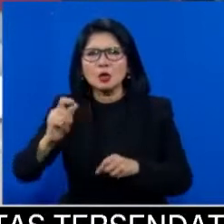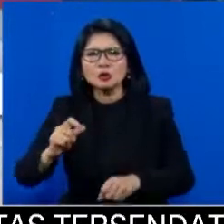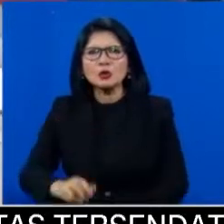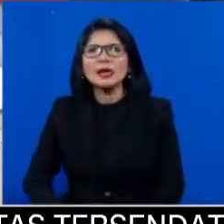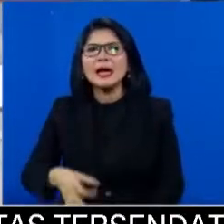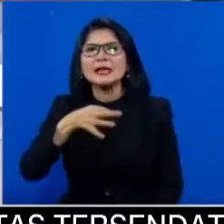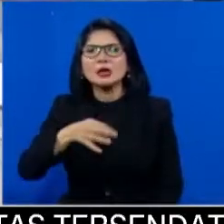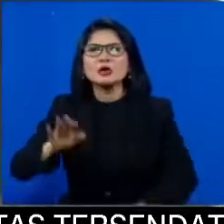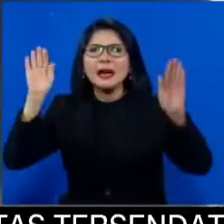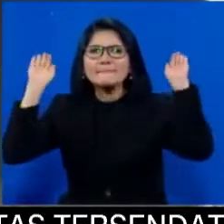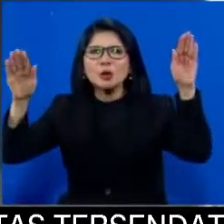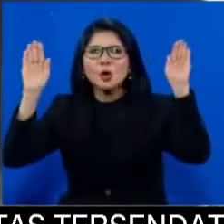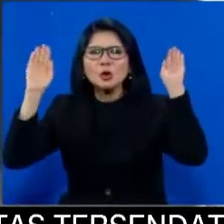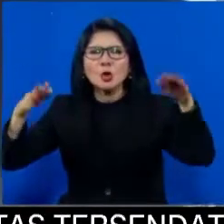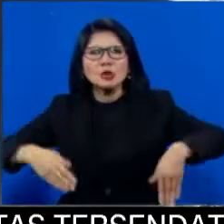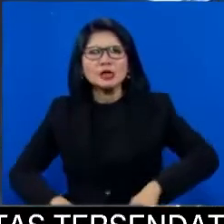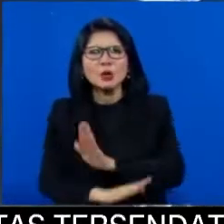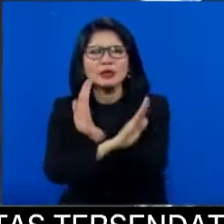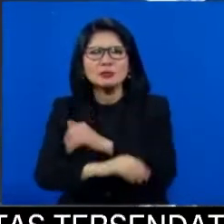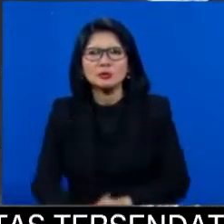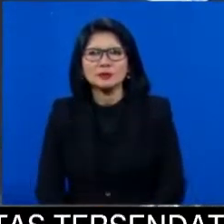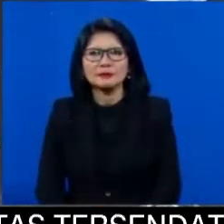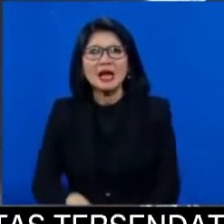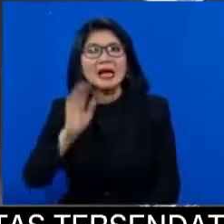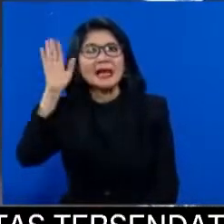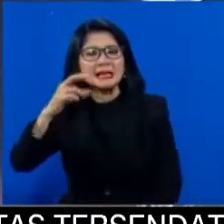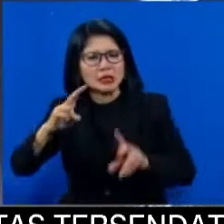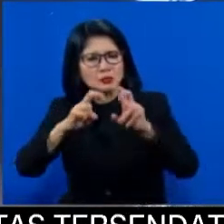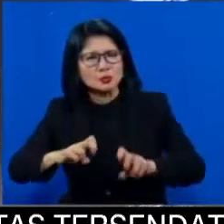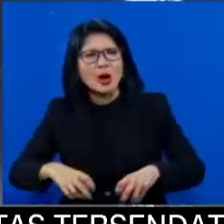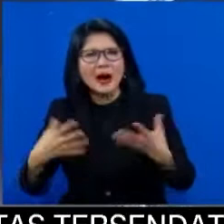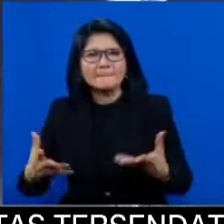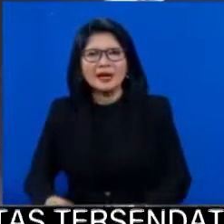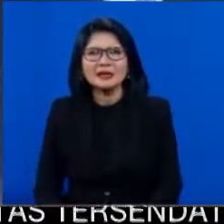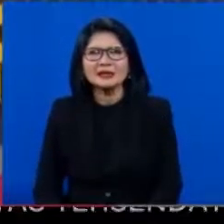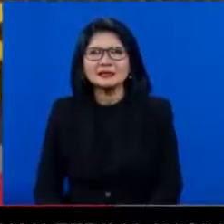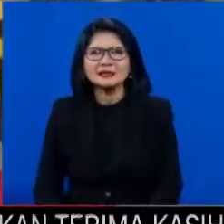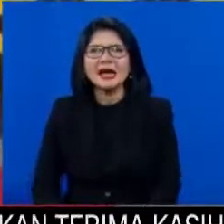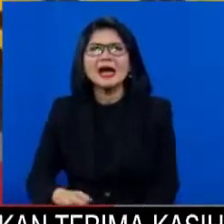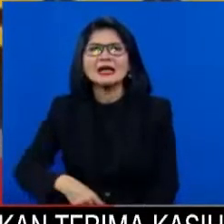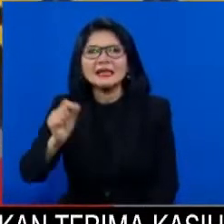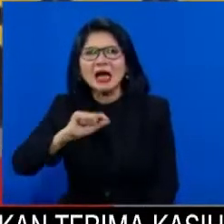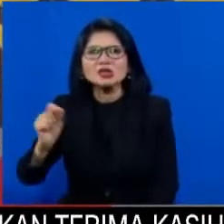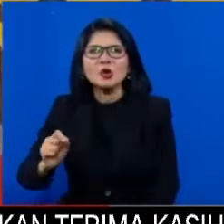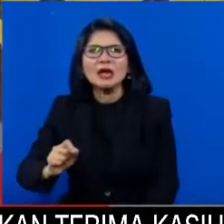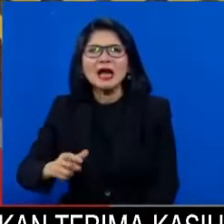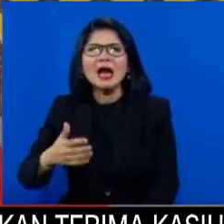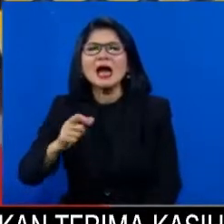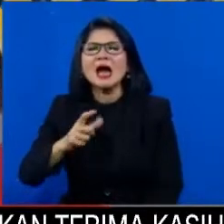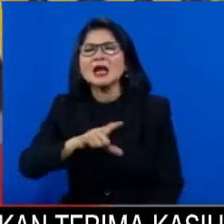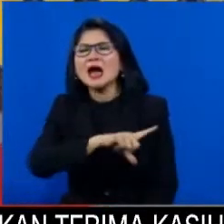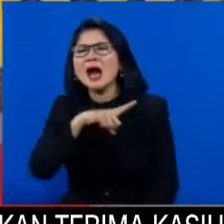Ponorogo, Jawa Timur. Sejumlah hal yang akan didalami polisi, antara lain soal keterlambatan pihak pesantren dalam melaporkan